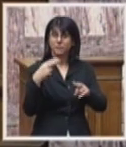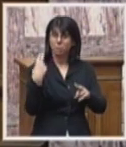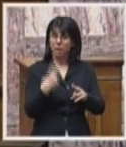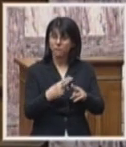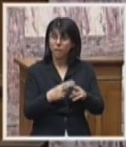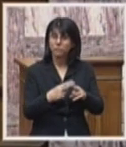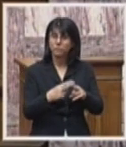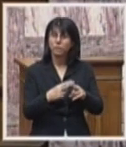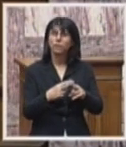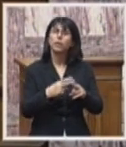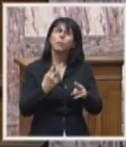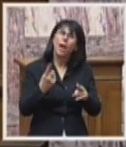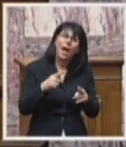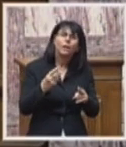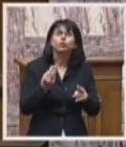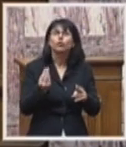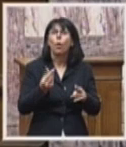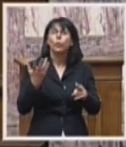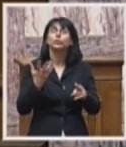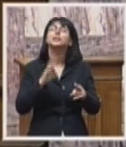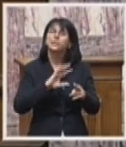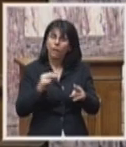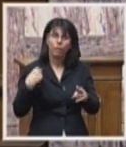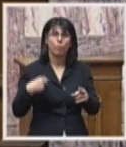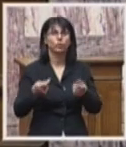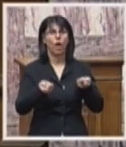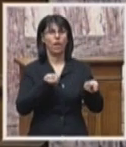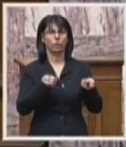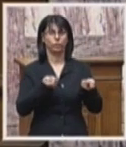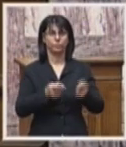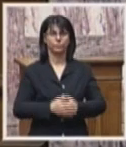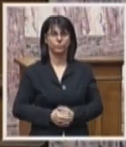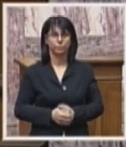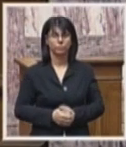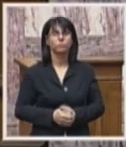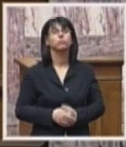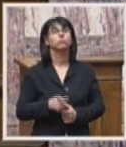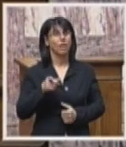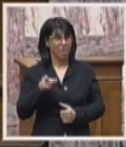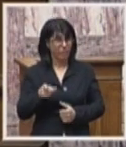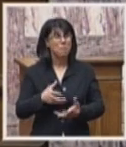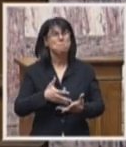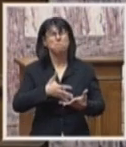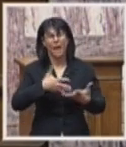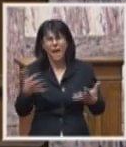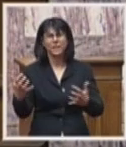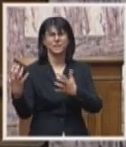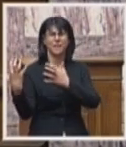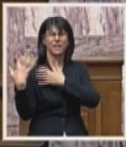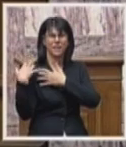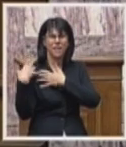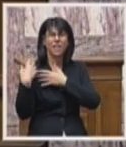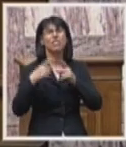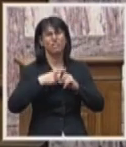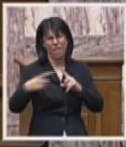είναι με τον α ή β τρόπο υπό τον δημόσιο έλεγχο. Και αυτή είναι μια μεγάλη στρατηγική